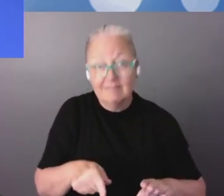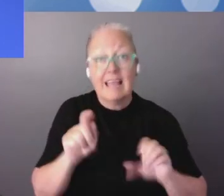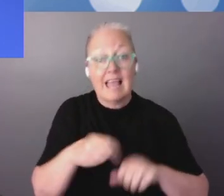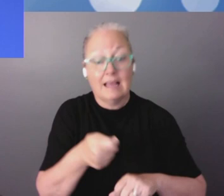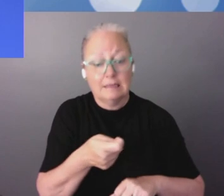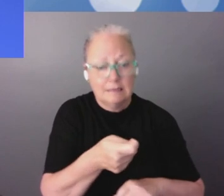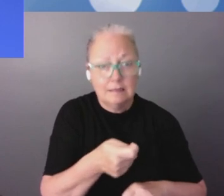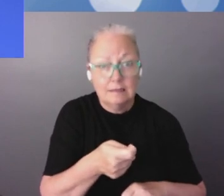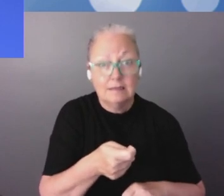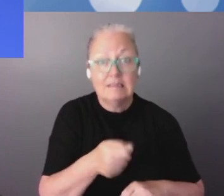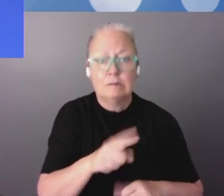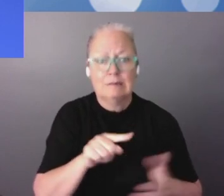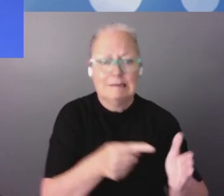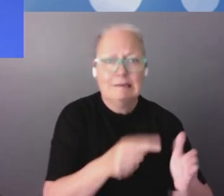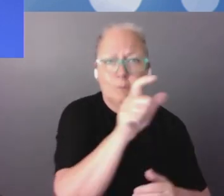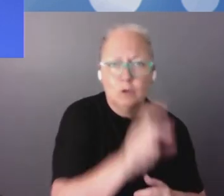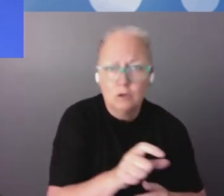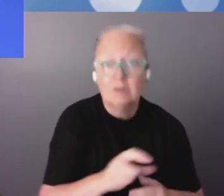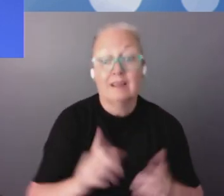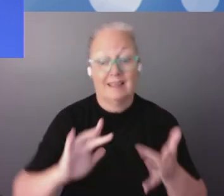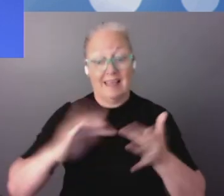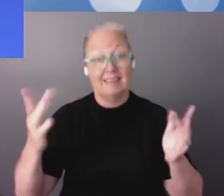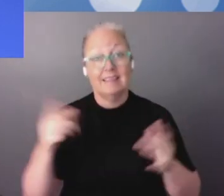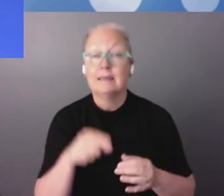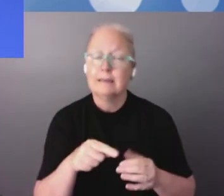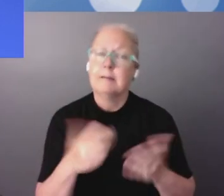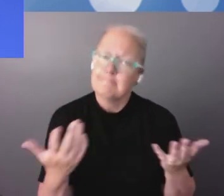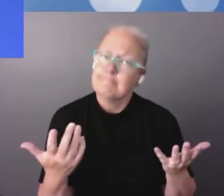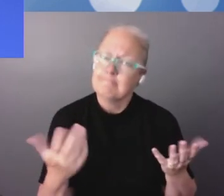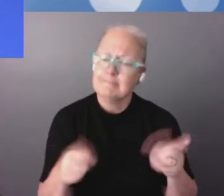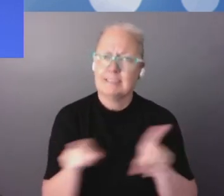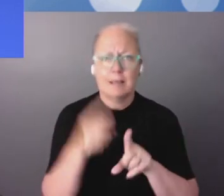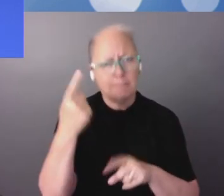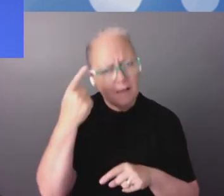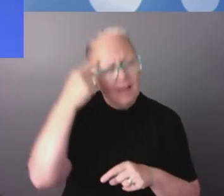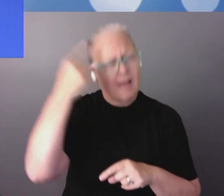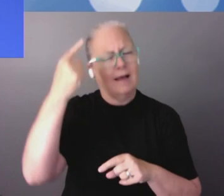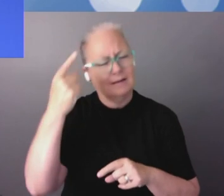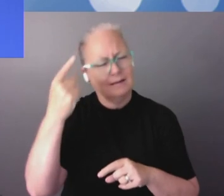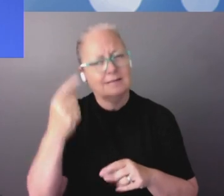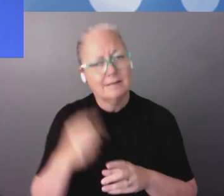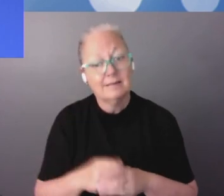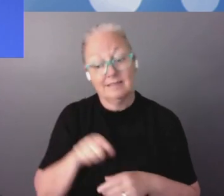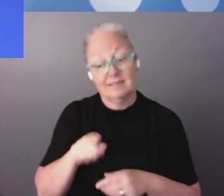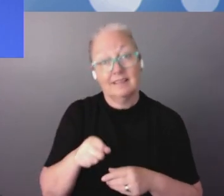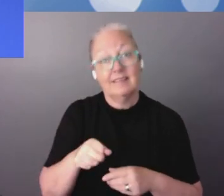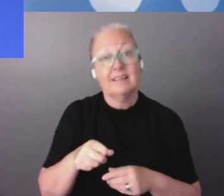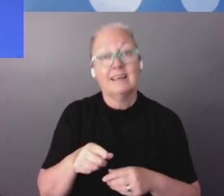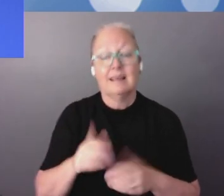但是它是更加的影响到我们的所有居民，全球的居